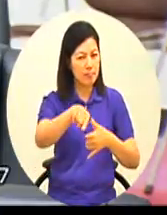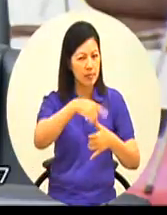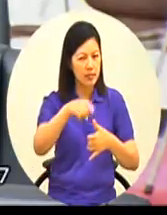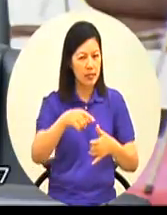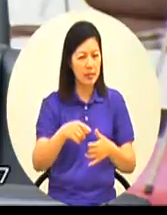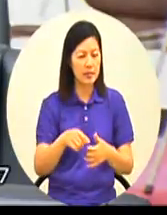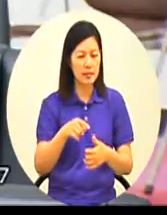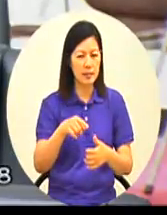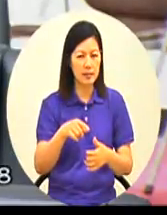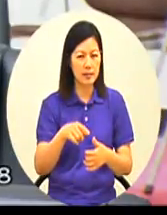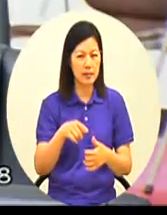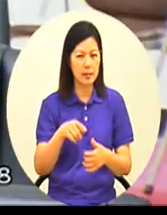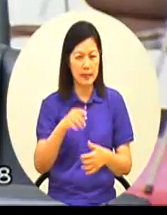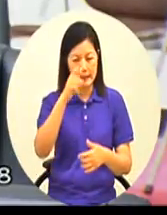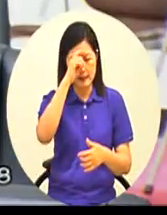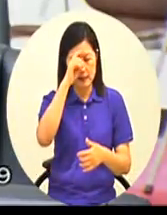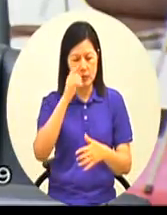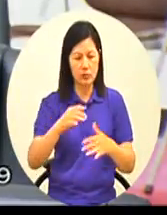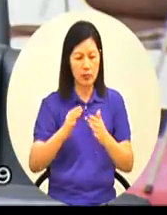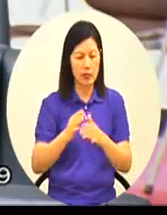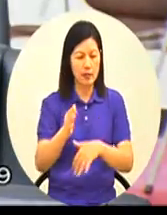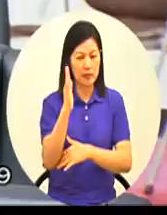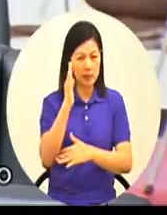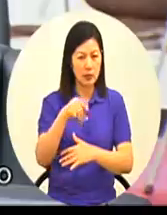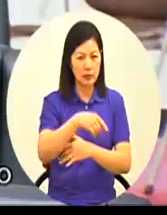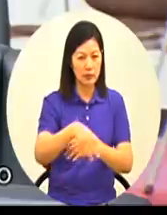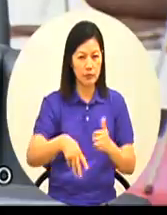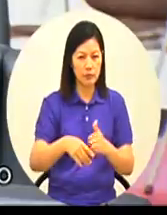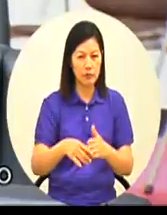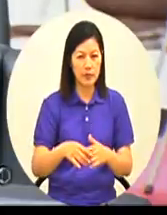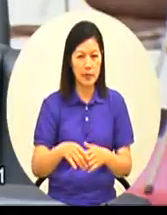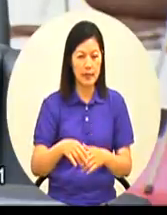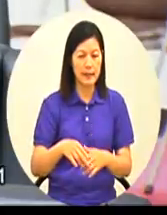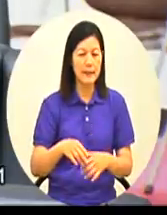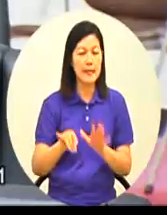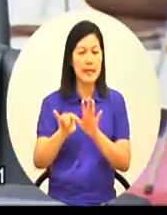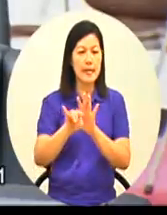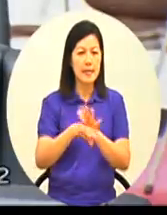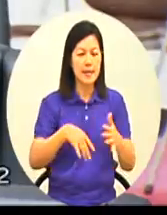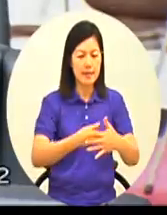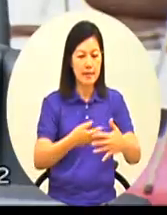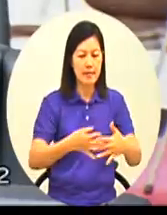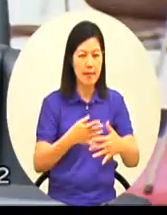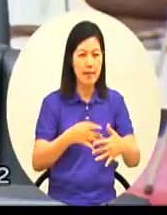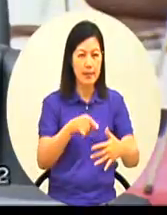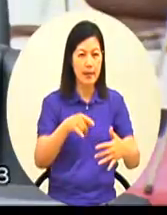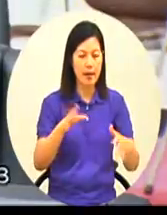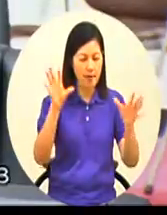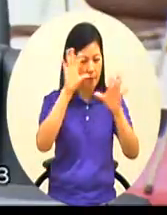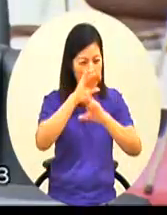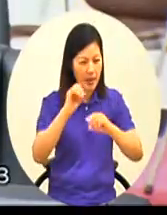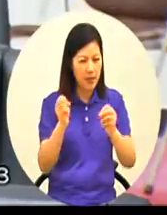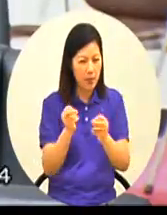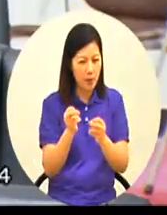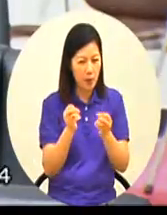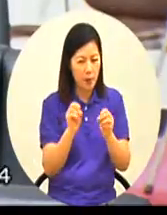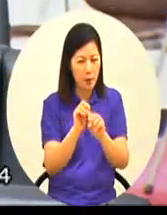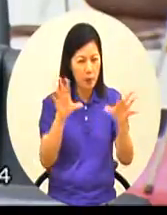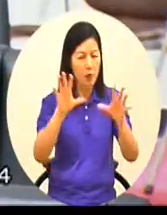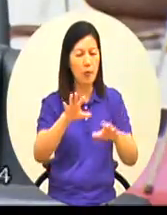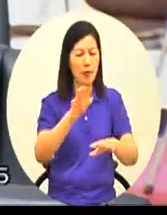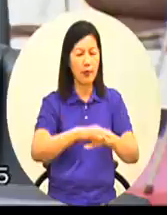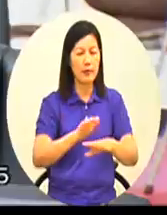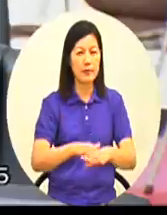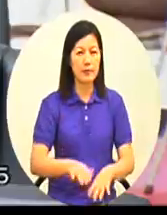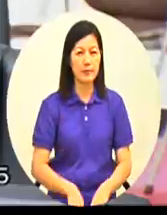能够把我们的这个莲池潭能够增加一些夜间的亮点。那这样的一个活动